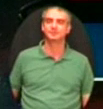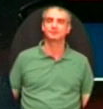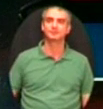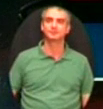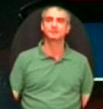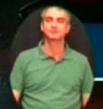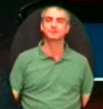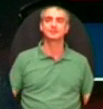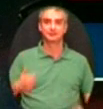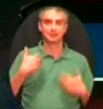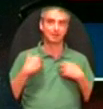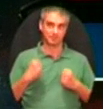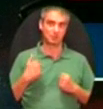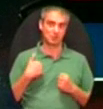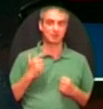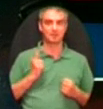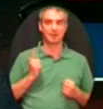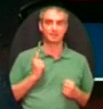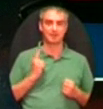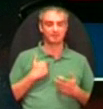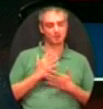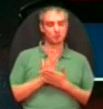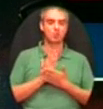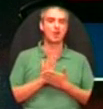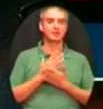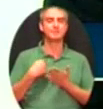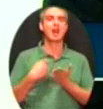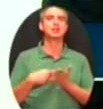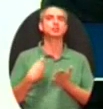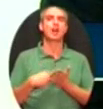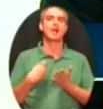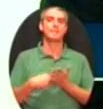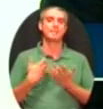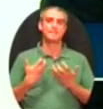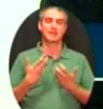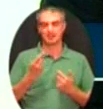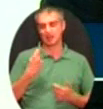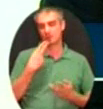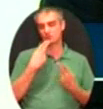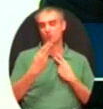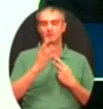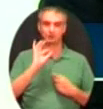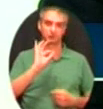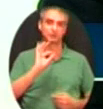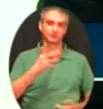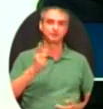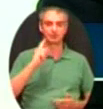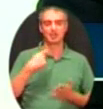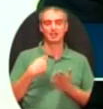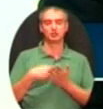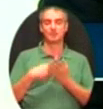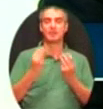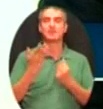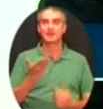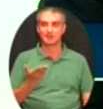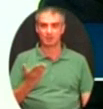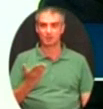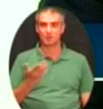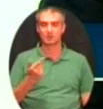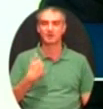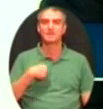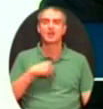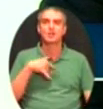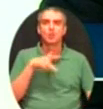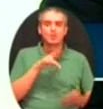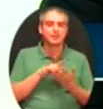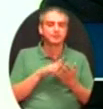הביטחון, שאנחנו ממתינים ו... ממתינים וגם מוכנים לשלם את המחיר לתגובה. לפי הציטוט שלו, שצריך לשלם על הדברים הללו, ואנחנו בעצם